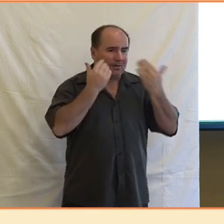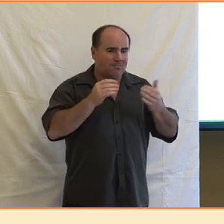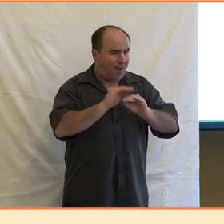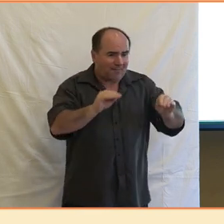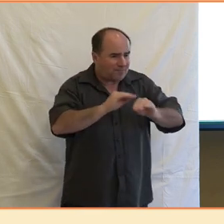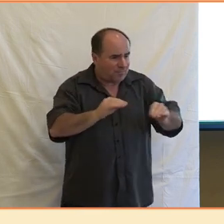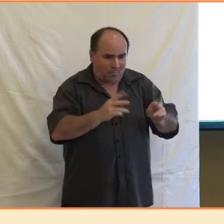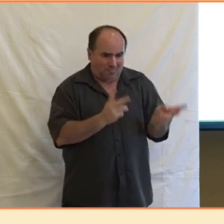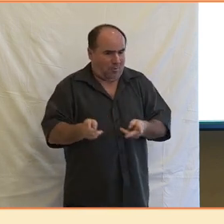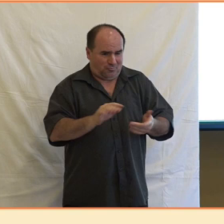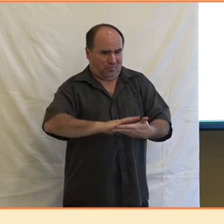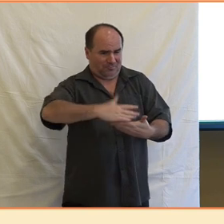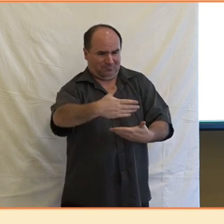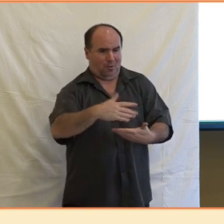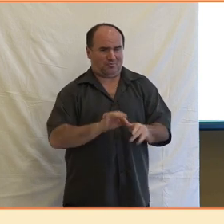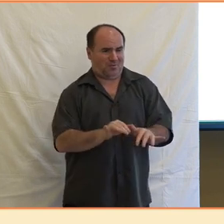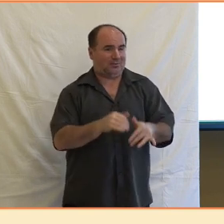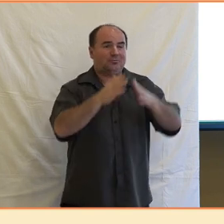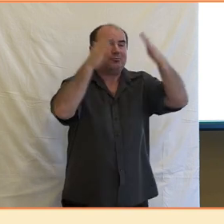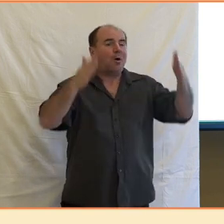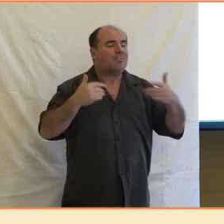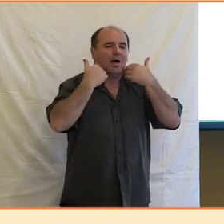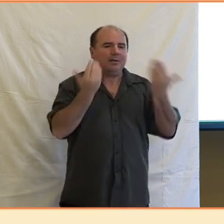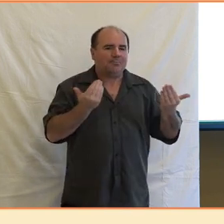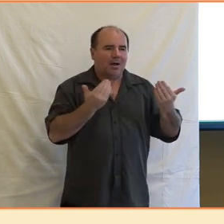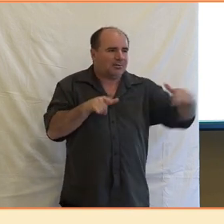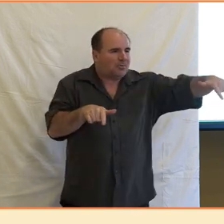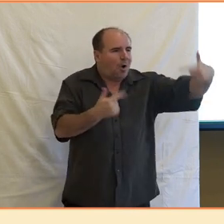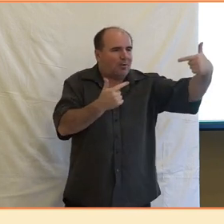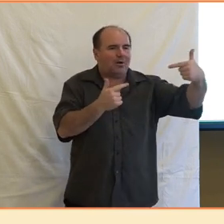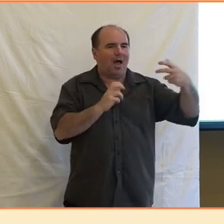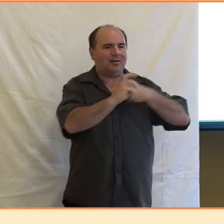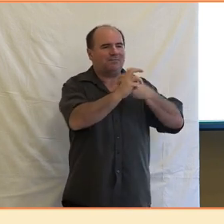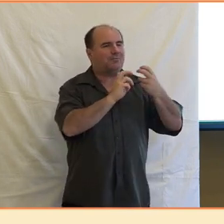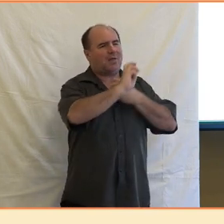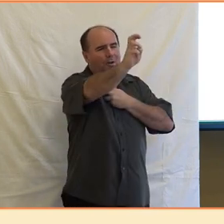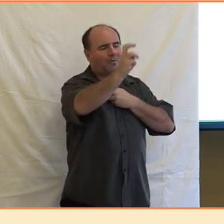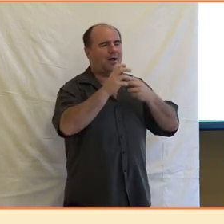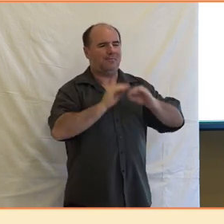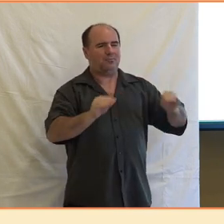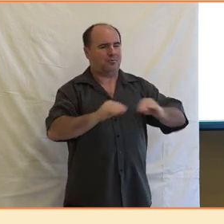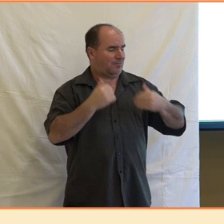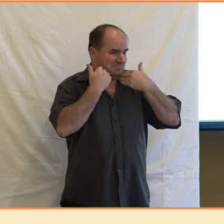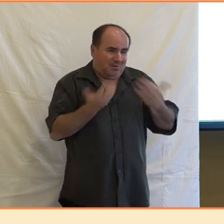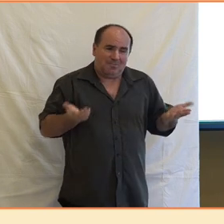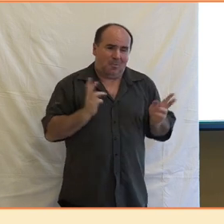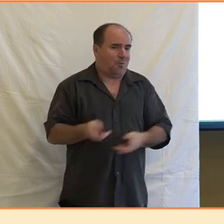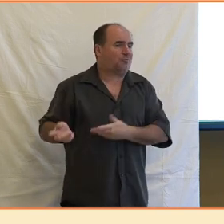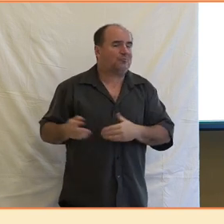kvalitě, v jaké by asi to bylo ideální, ale samozřejmě týká se to řady dalších životních